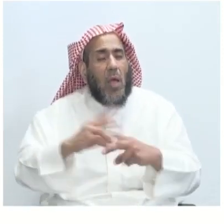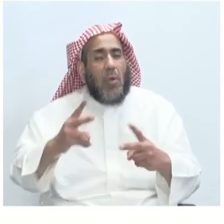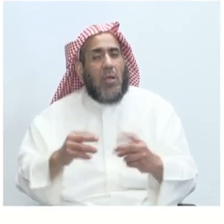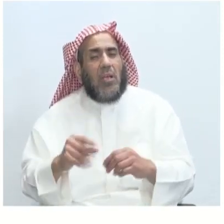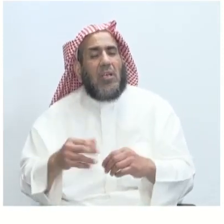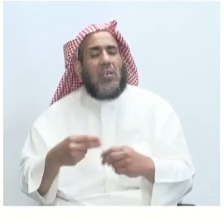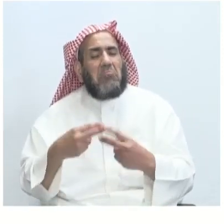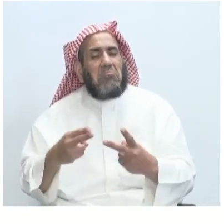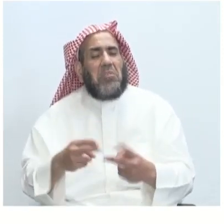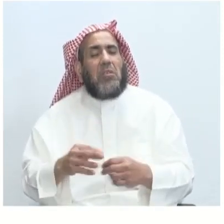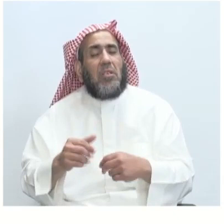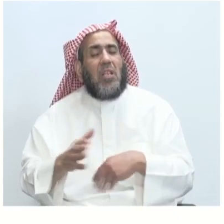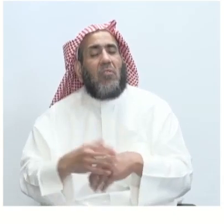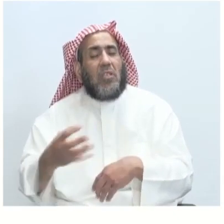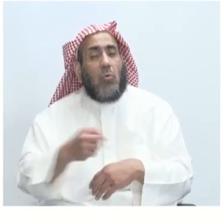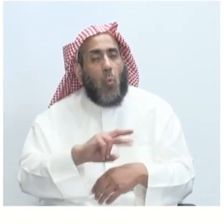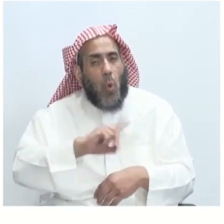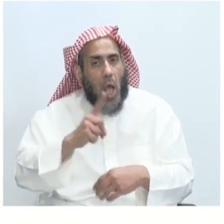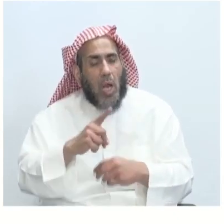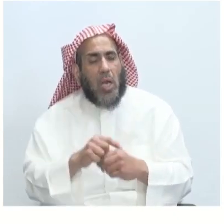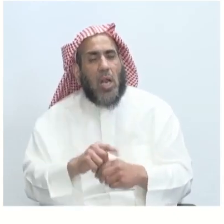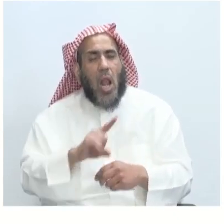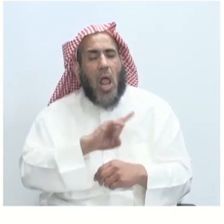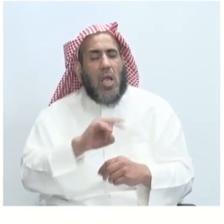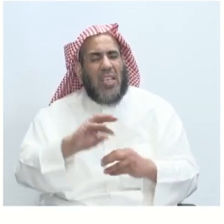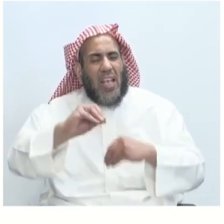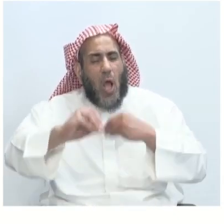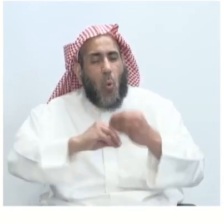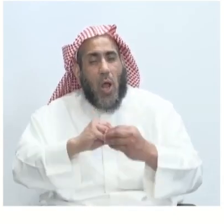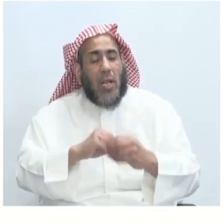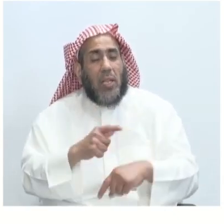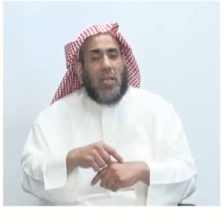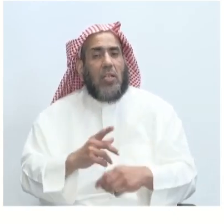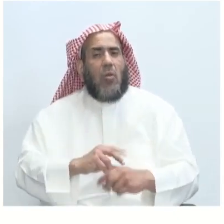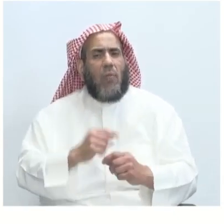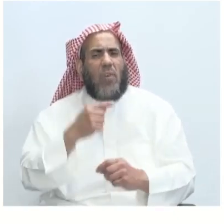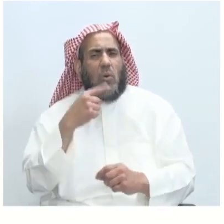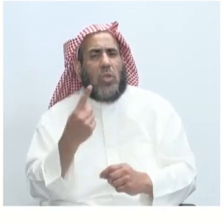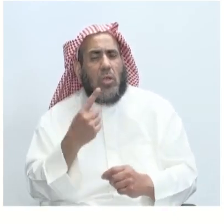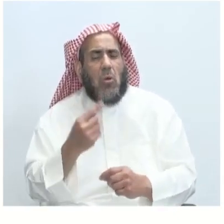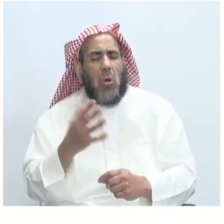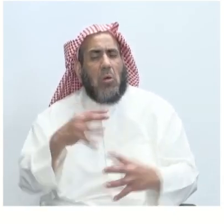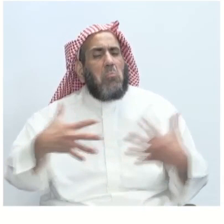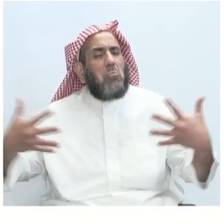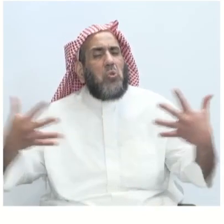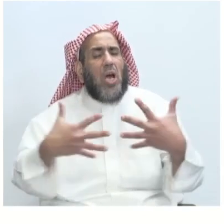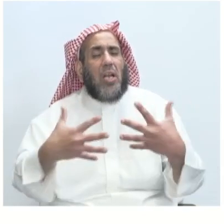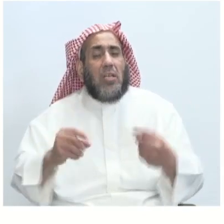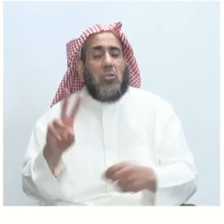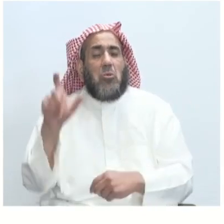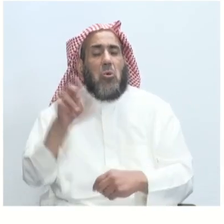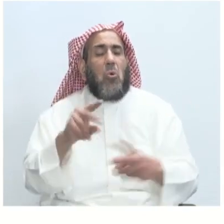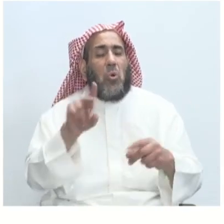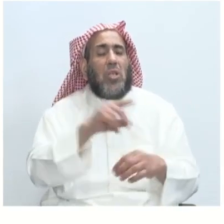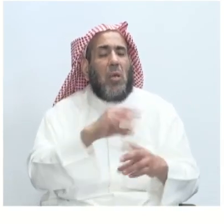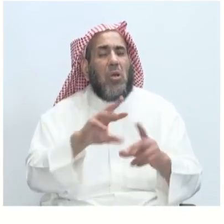ك استجابه لدافع التملك ولكن الا يتحول ذلك الى فرده وعدم مشاركه اخوته كما يحدث